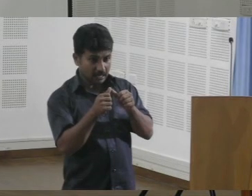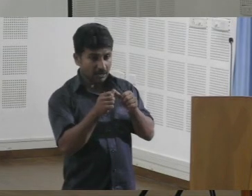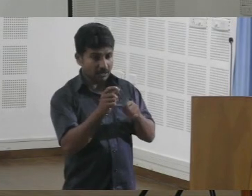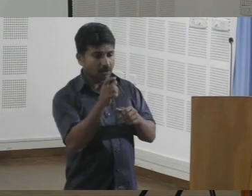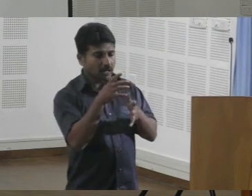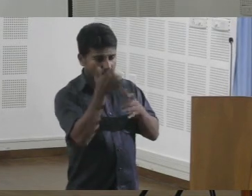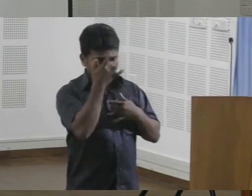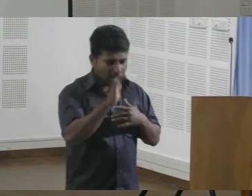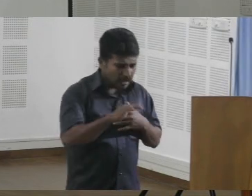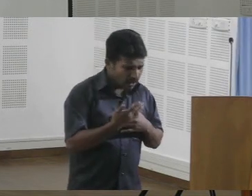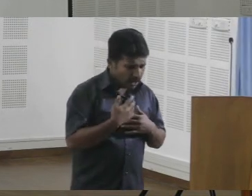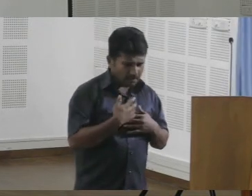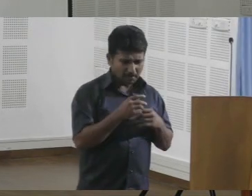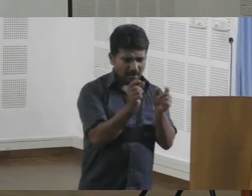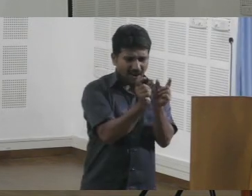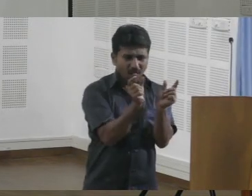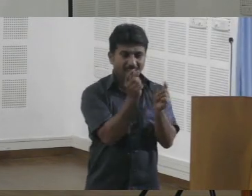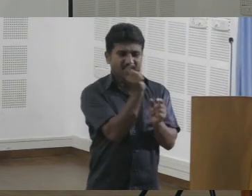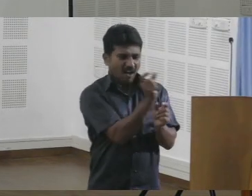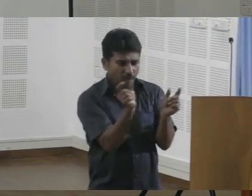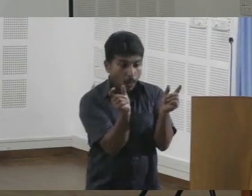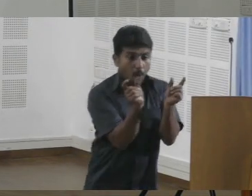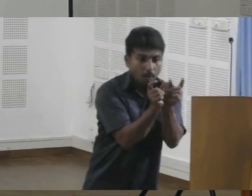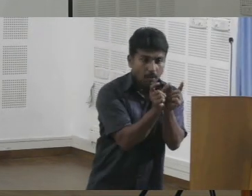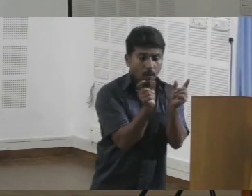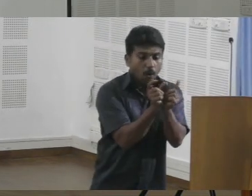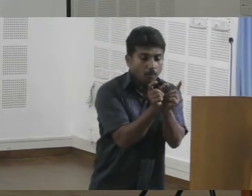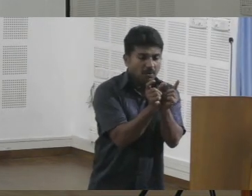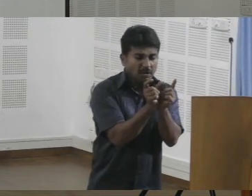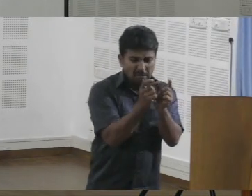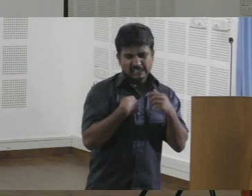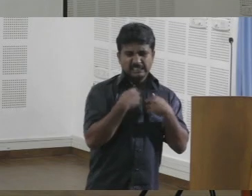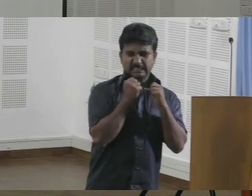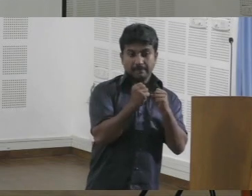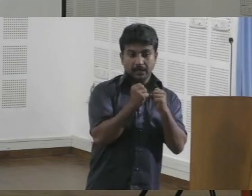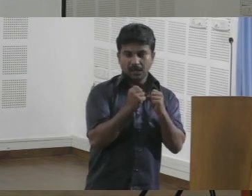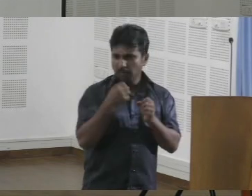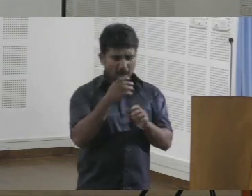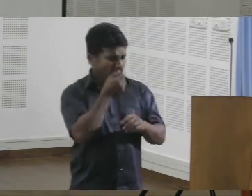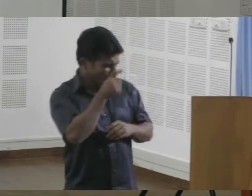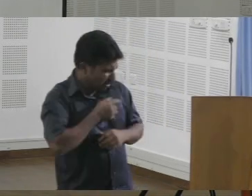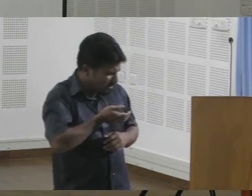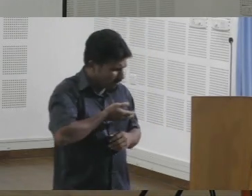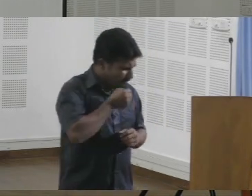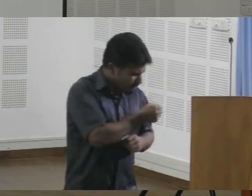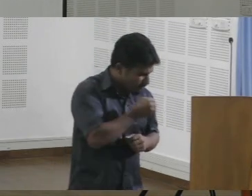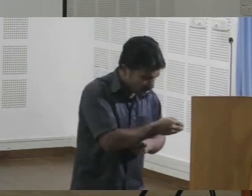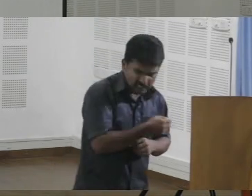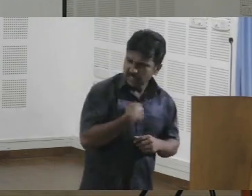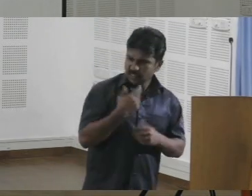ഭയങ്കര ഹാർഡായിരുന്നു. അപ്പൊ എല്ലാവരും അതിനുവേണ്ടി ഒത്തിരി ക്ലോസ് ചെയ്യാൻ തുടങ്ങിയപ്പോ അവൻ ഫുൾ തെറാപ്പി സെഷൻസില് കഴിയാൻ